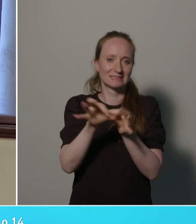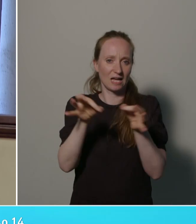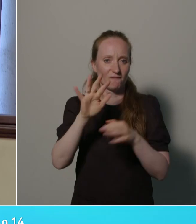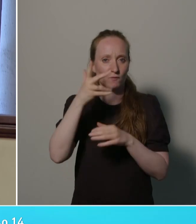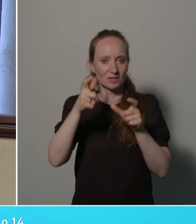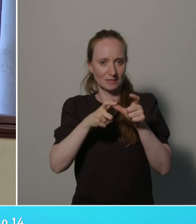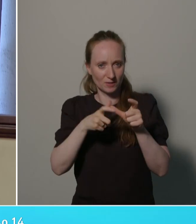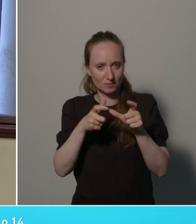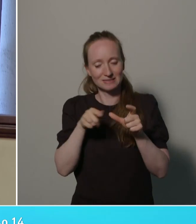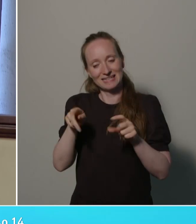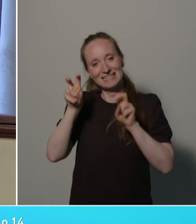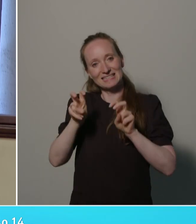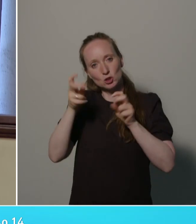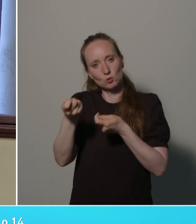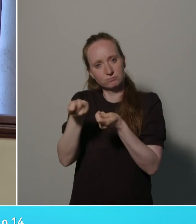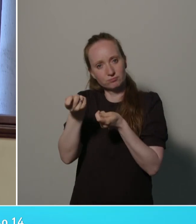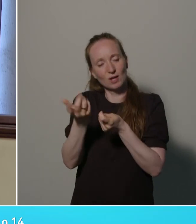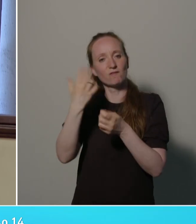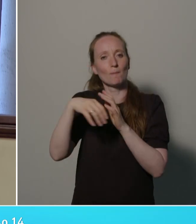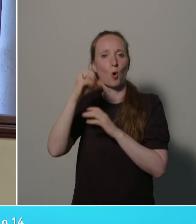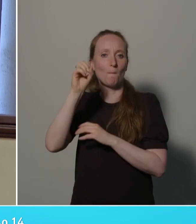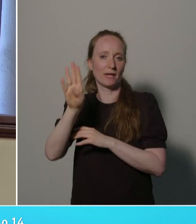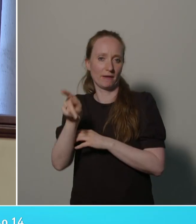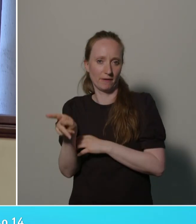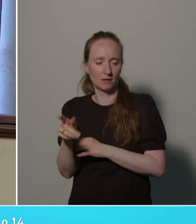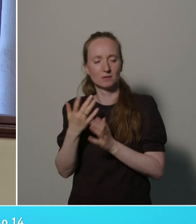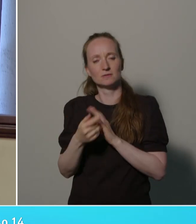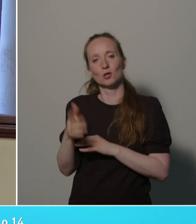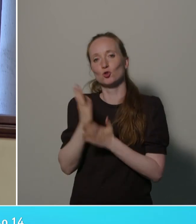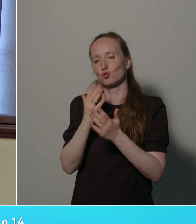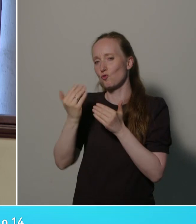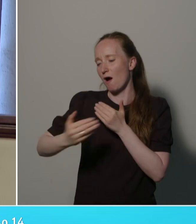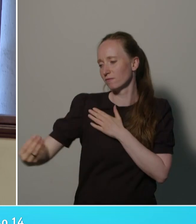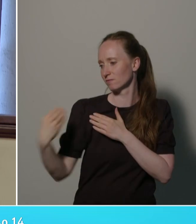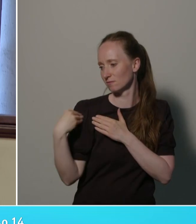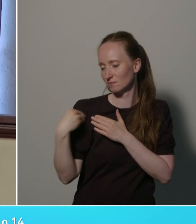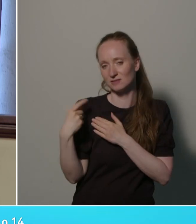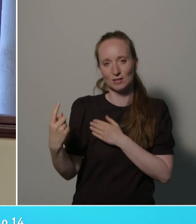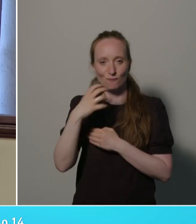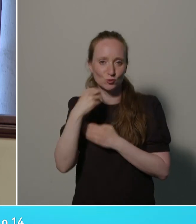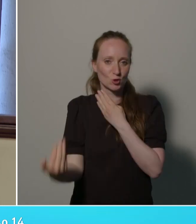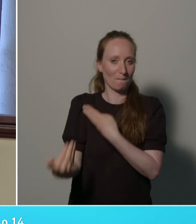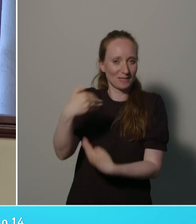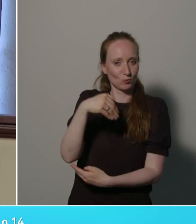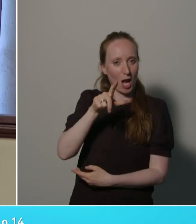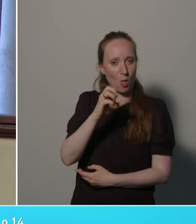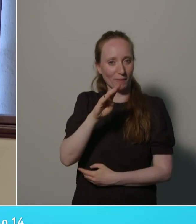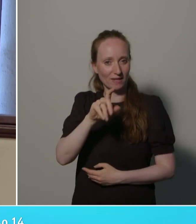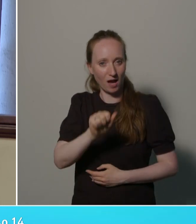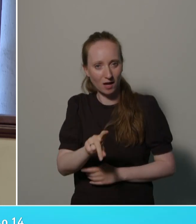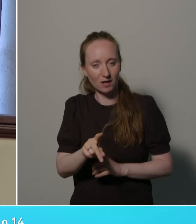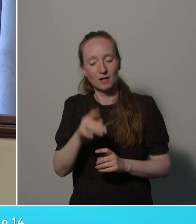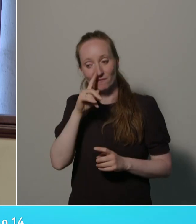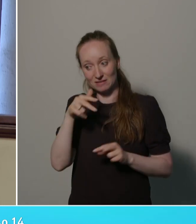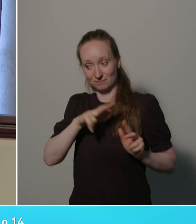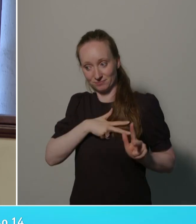Sitzung vom OB geleitet wird. Dann wollte immer wieder mal nach Lobeda kommen, und vor allen Dingen dann, wenn was Wirkliches passiert. Und ich denke, da können